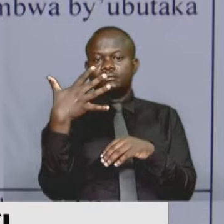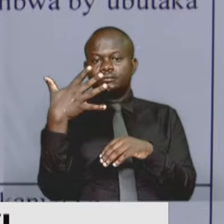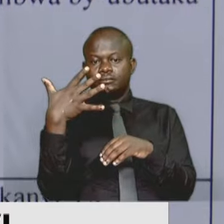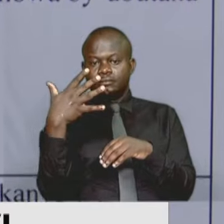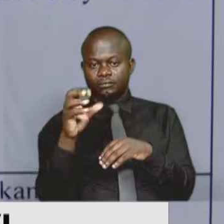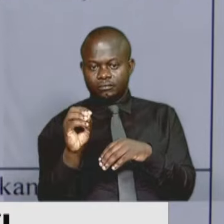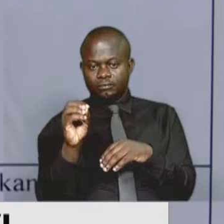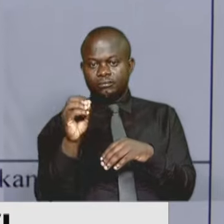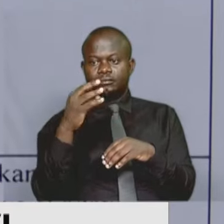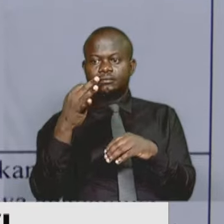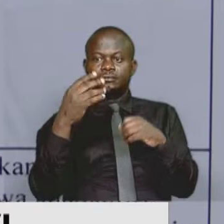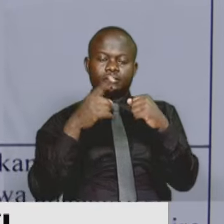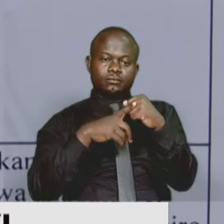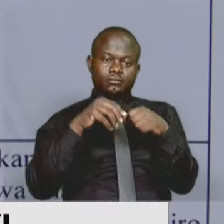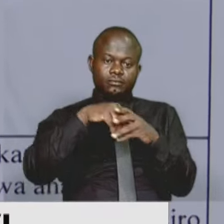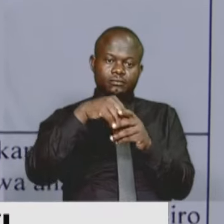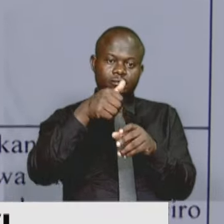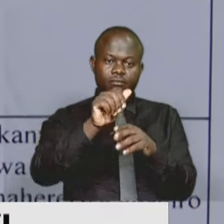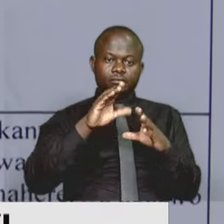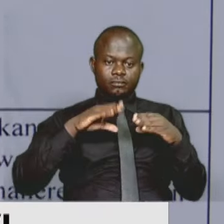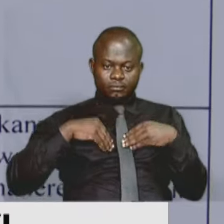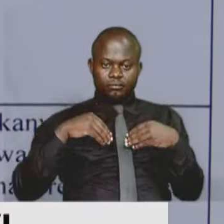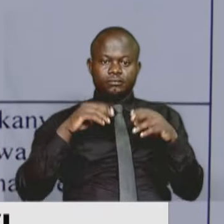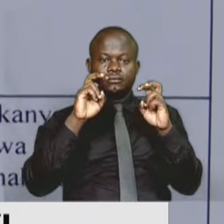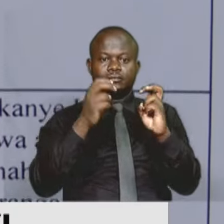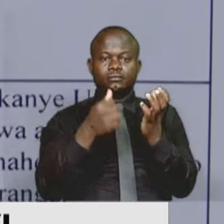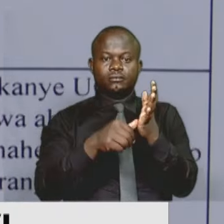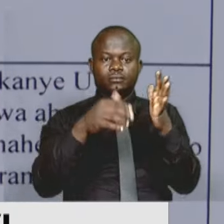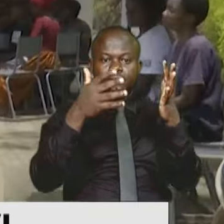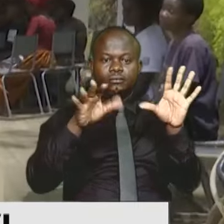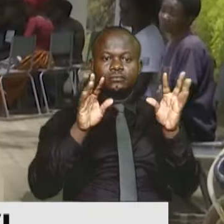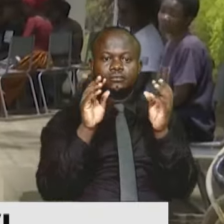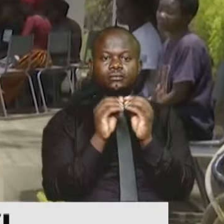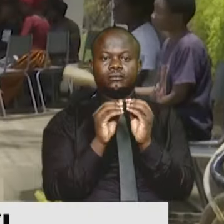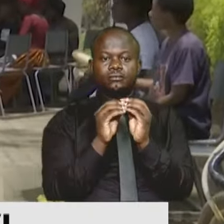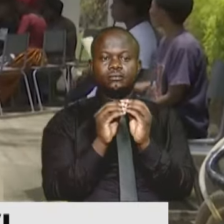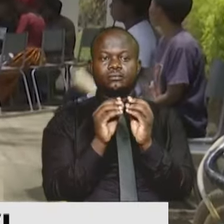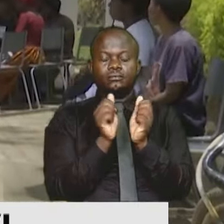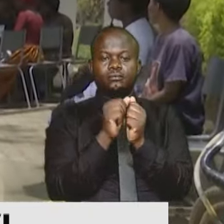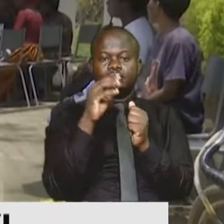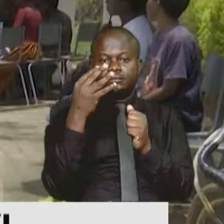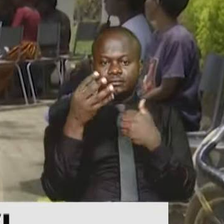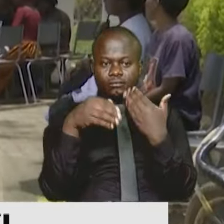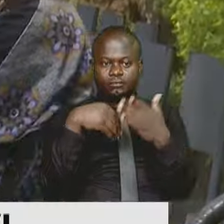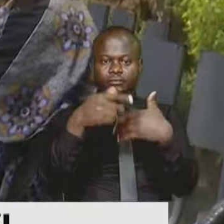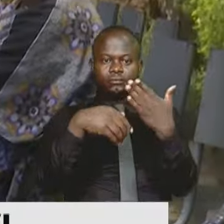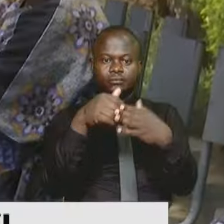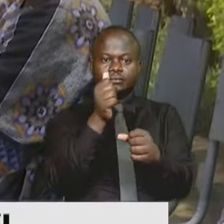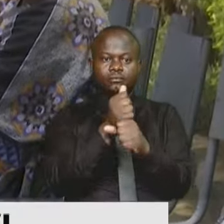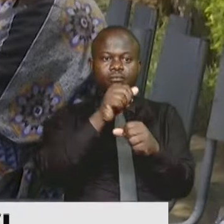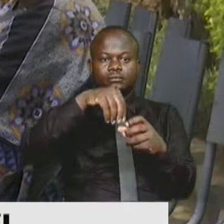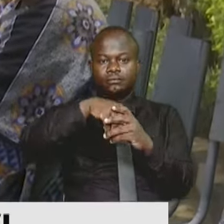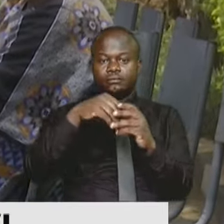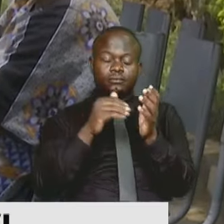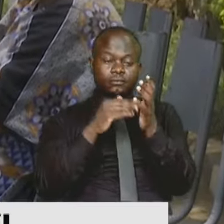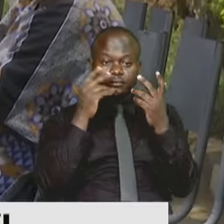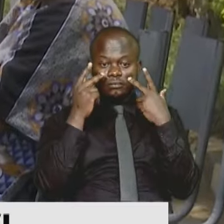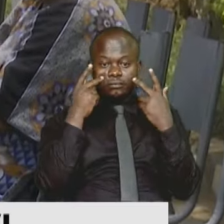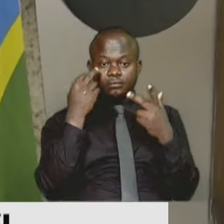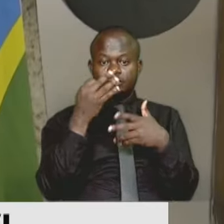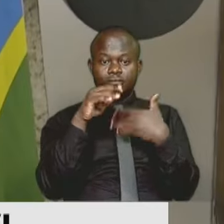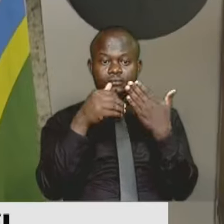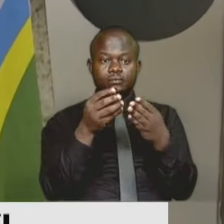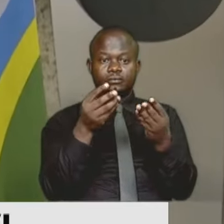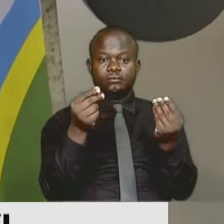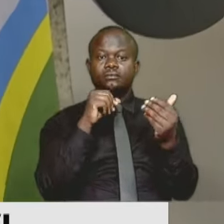50, 36 muri byo impande zombi zemeye ko ibibazo birangira mu bwumvikane. 14 bikaba bigikorwaho harebwa niba nabyo byakemuka